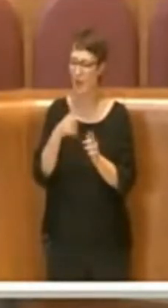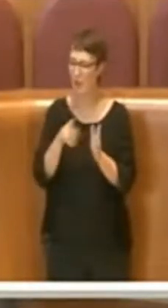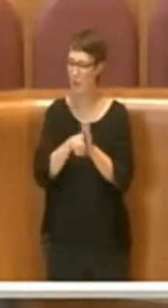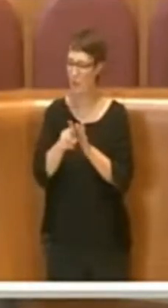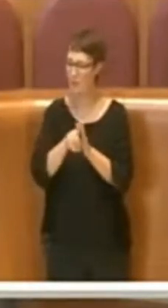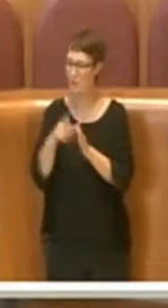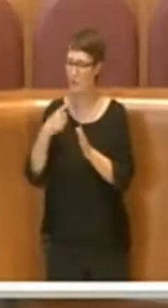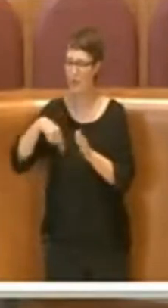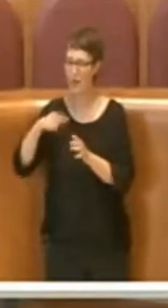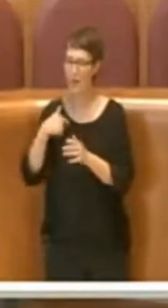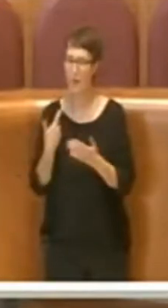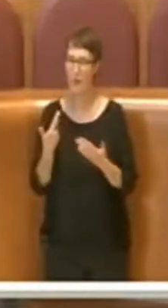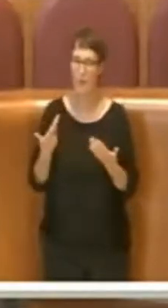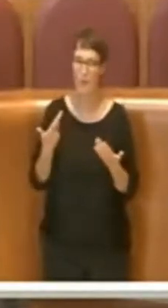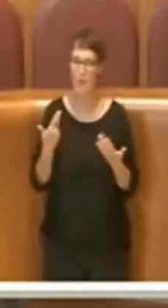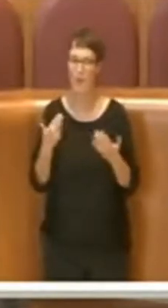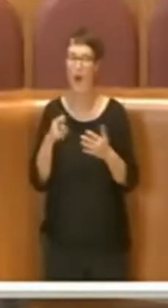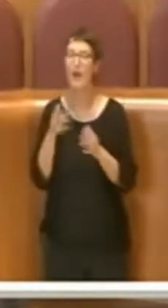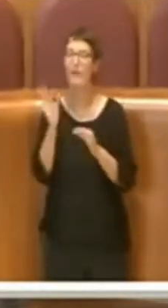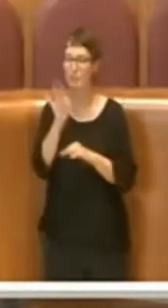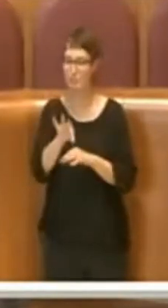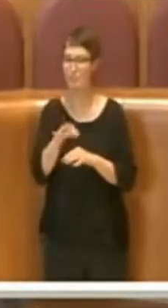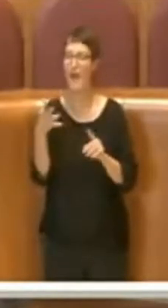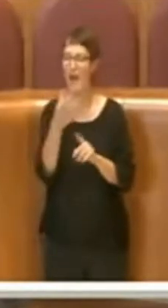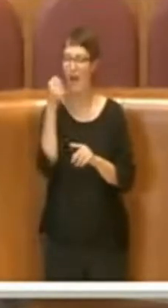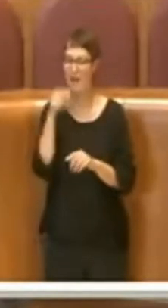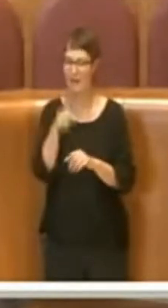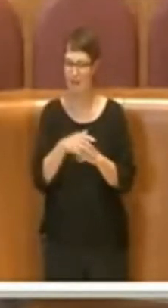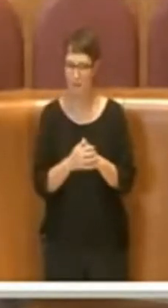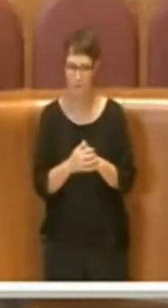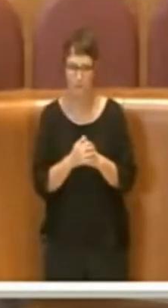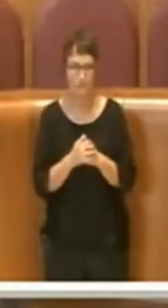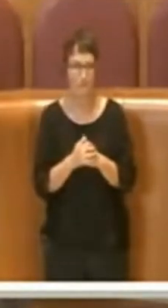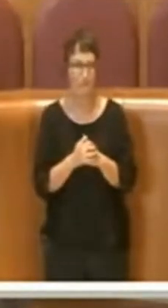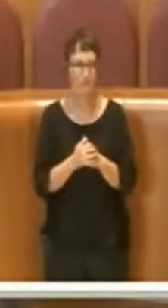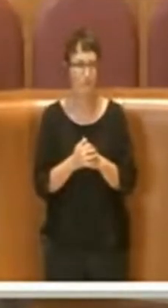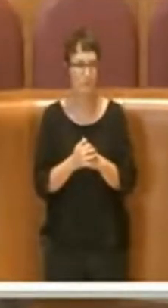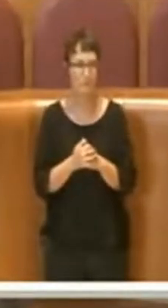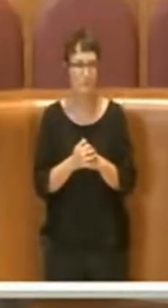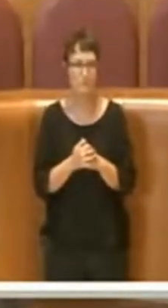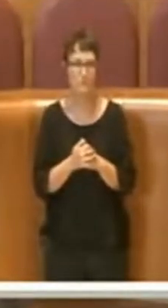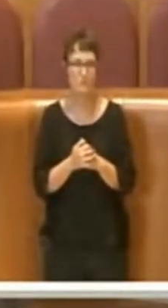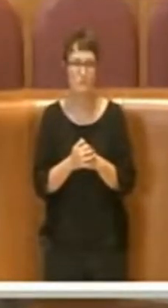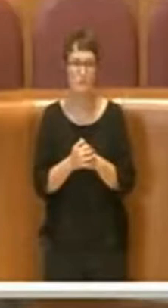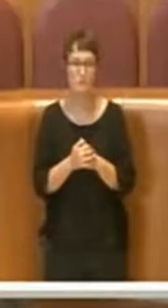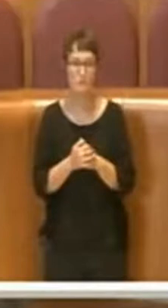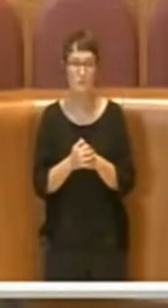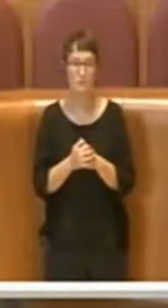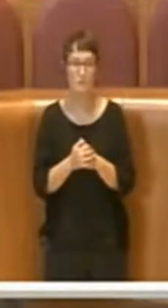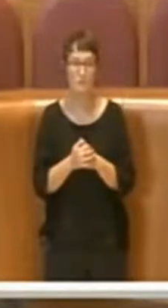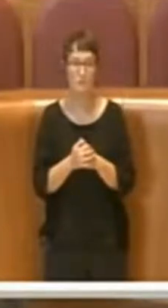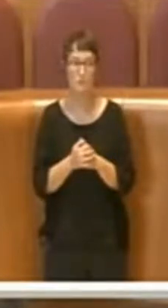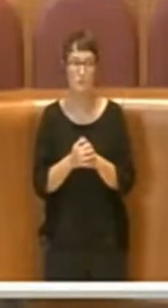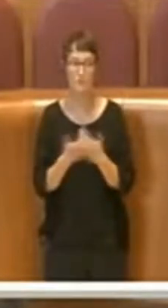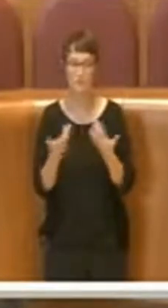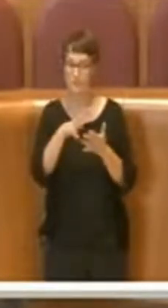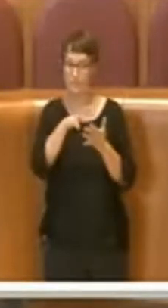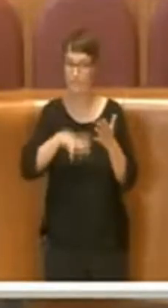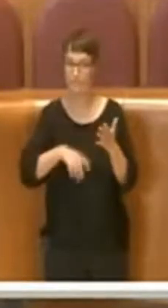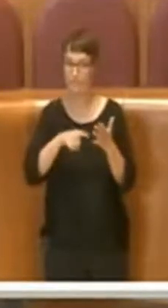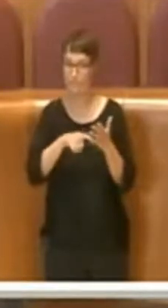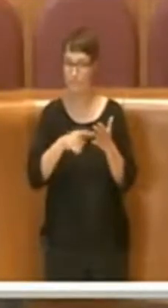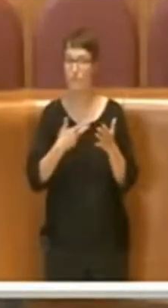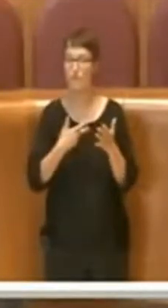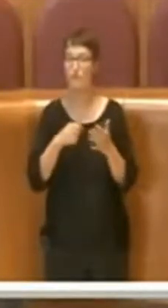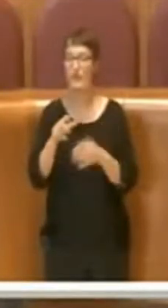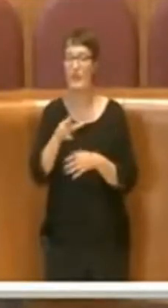piano sono stati raggiunti. Parliamo di, con questo provvedimento, 328